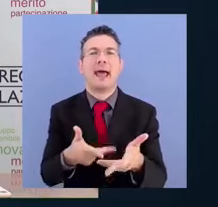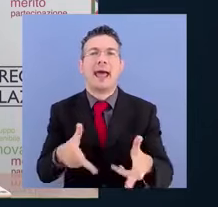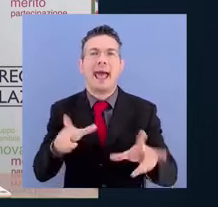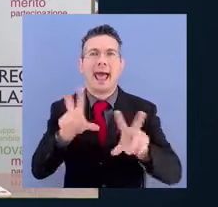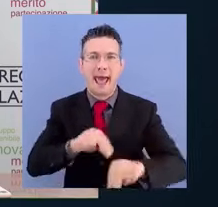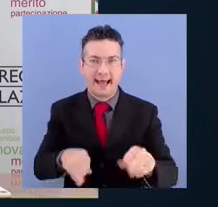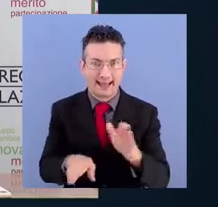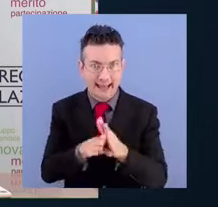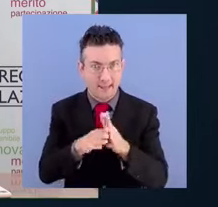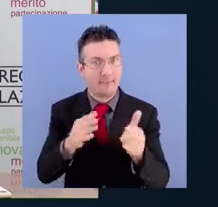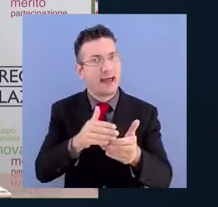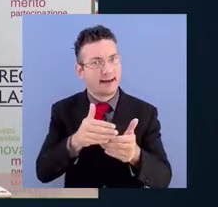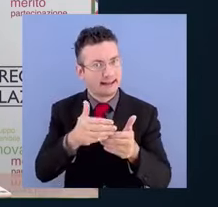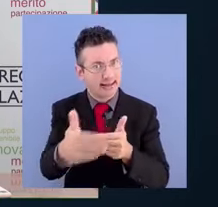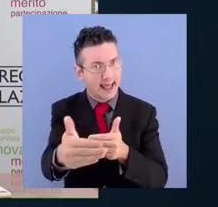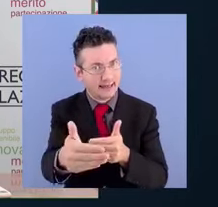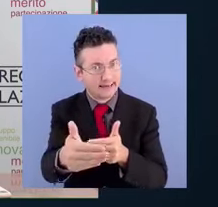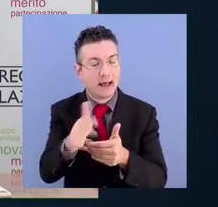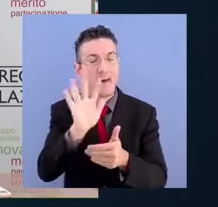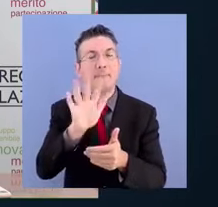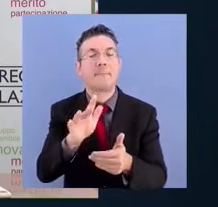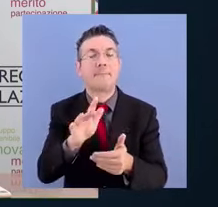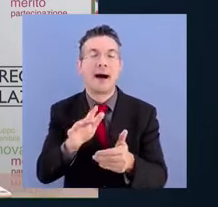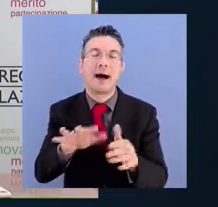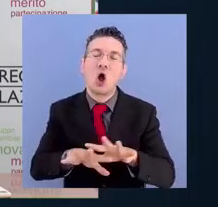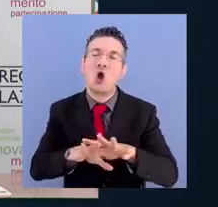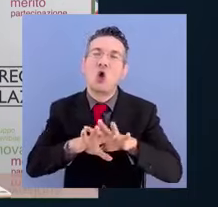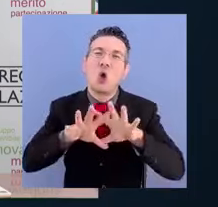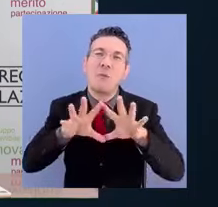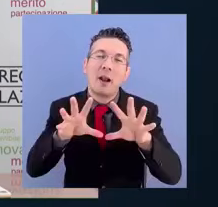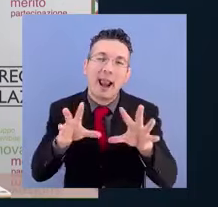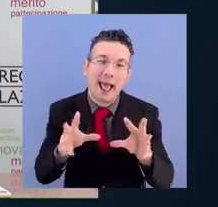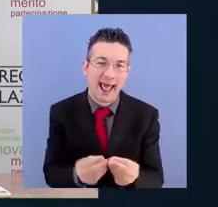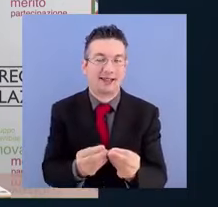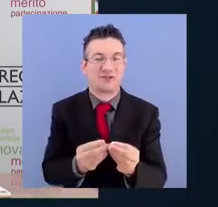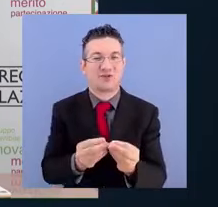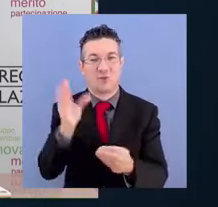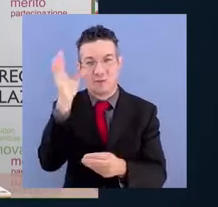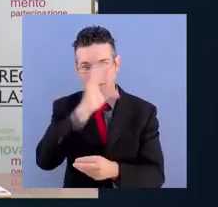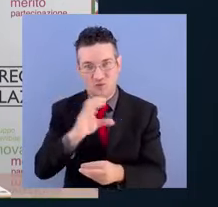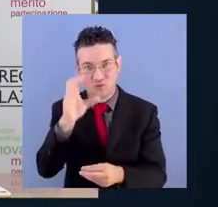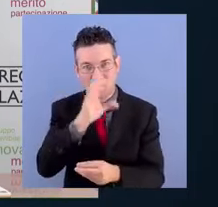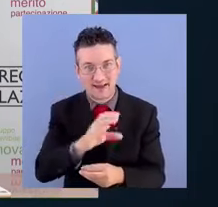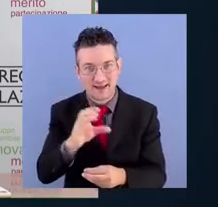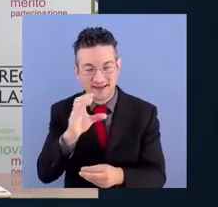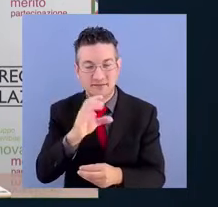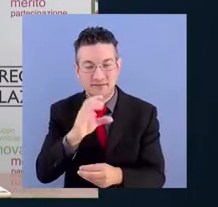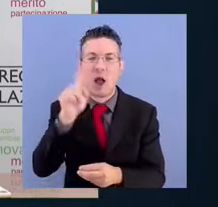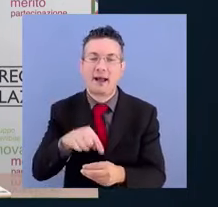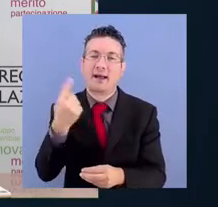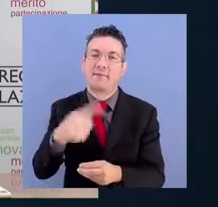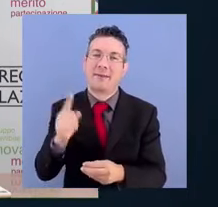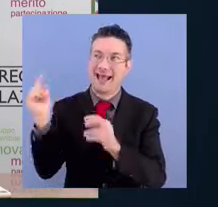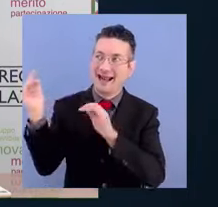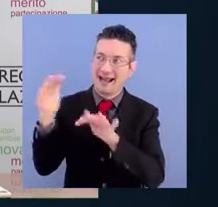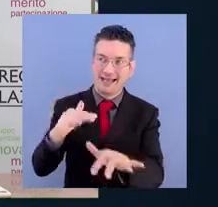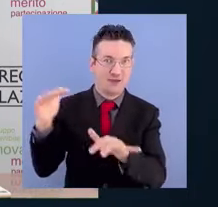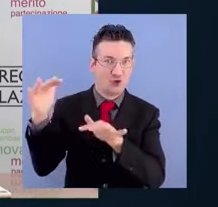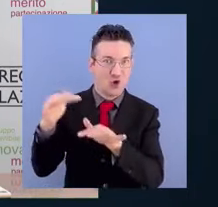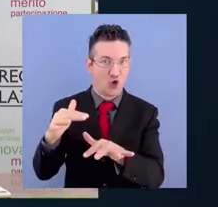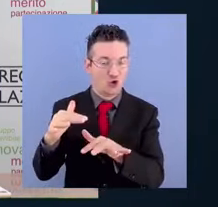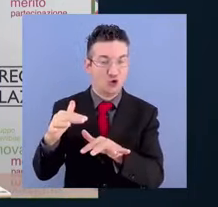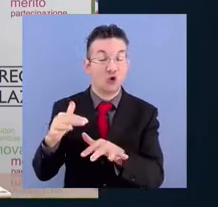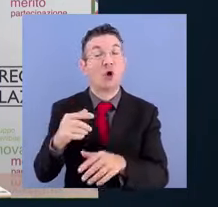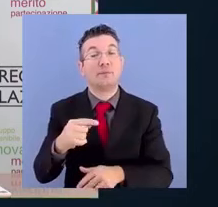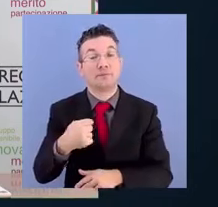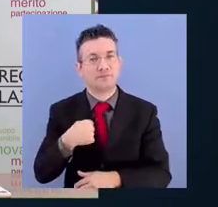i di roma 360 gradi a 360 gradi per il turismo e l'indotto e come sapete io